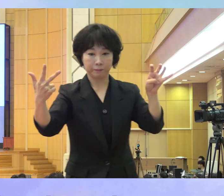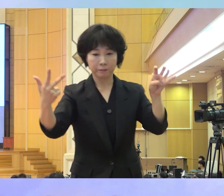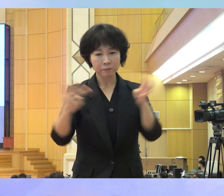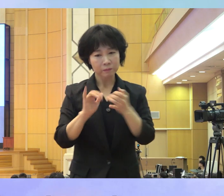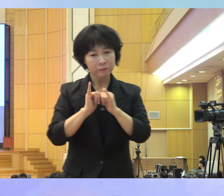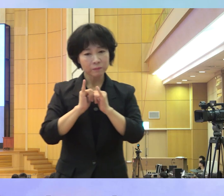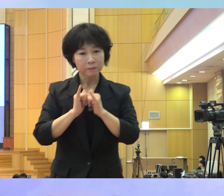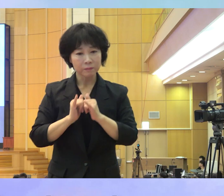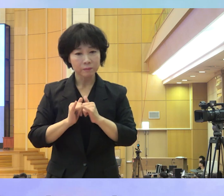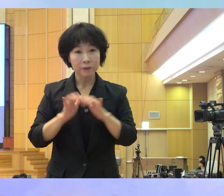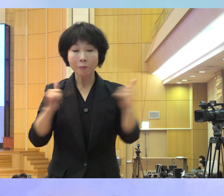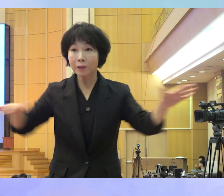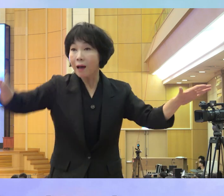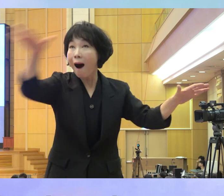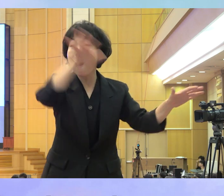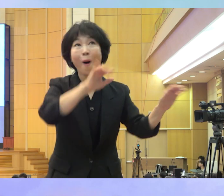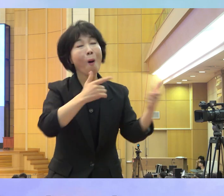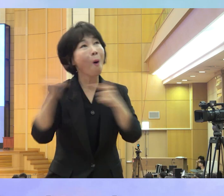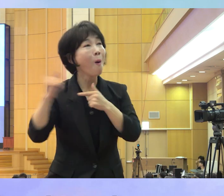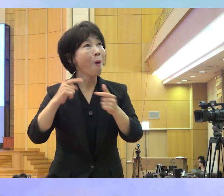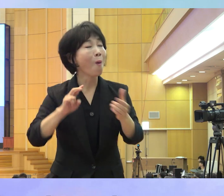사람들은 그런 기적과